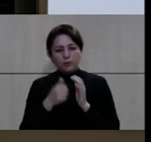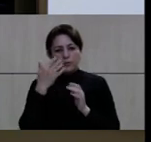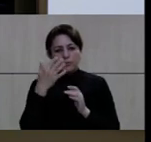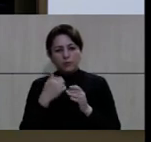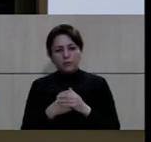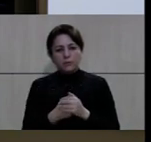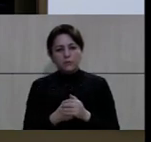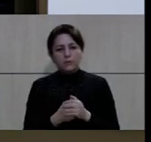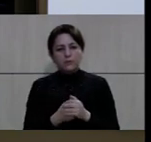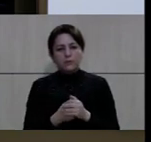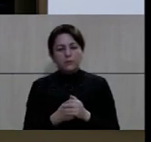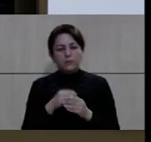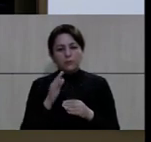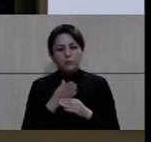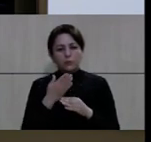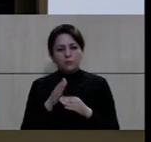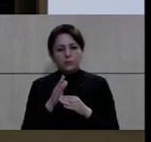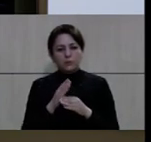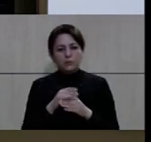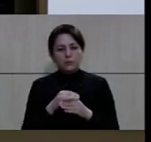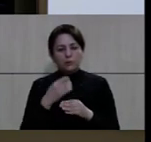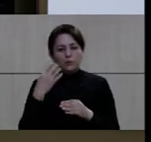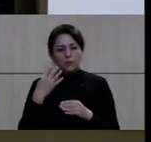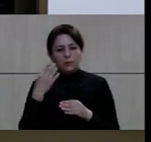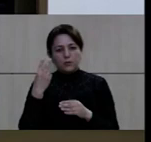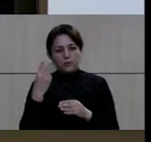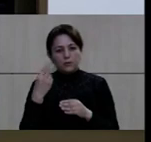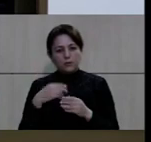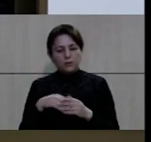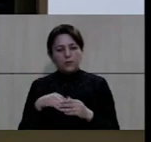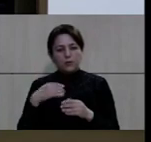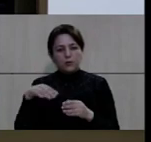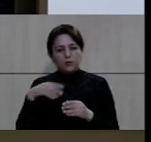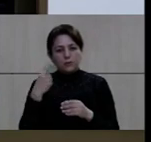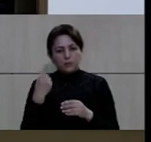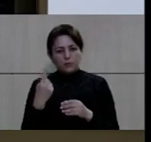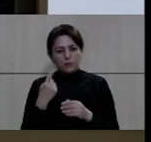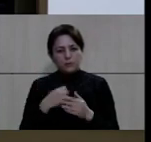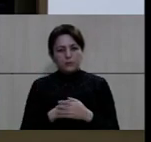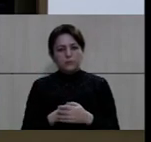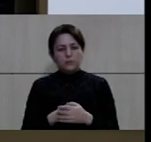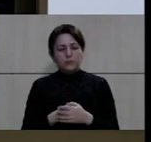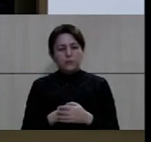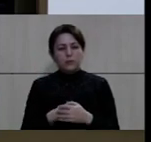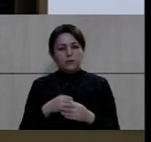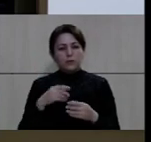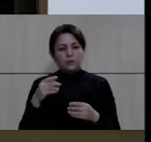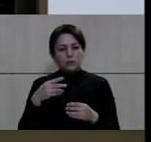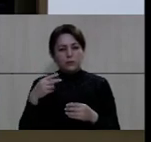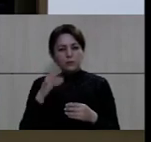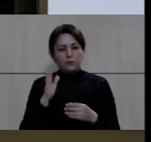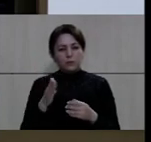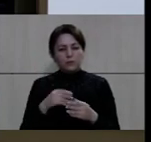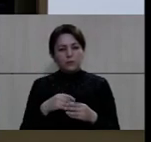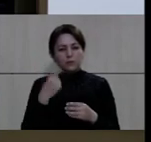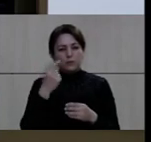5, боламыз 42-дан 41-ге. Тең болады.